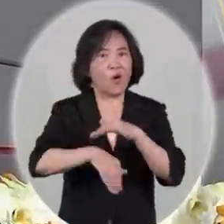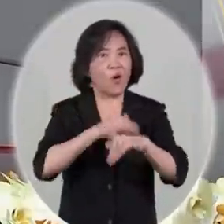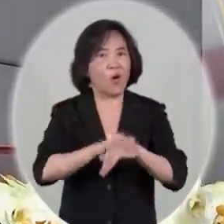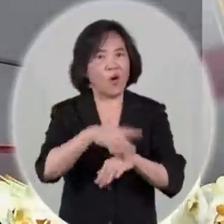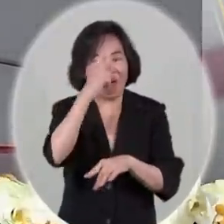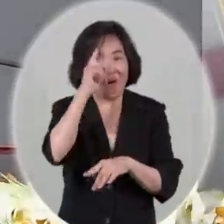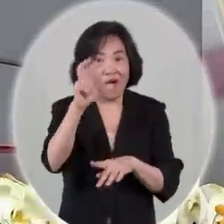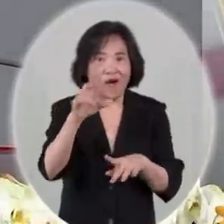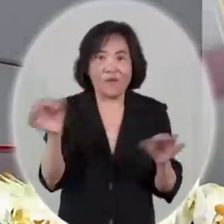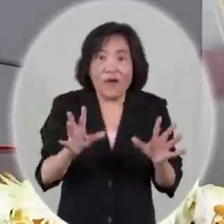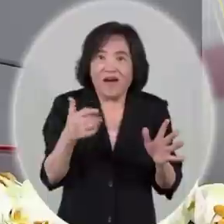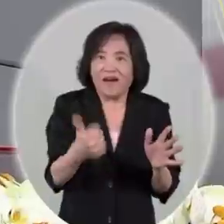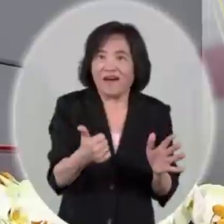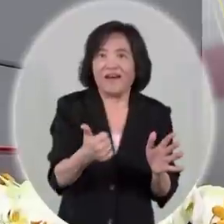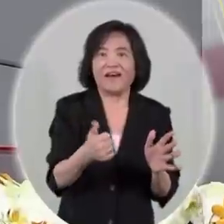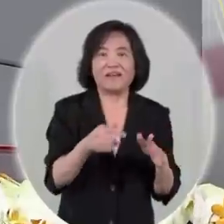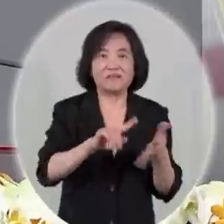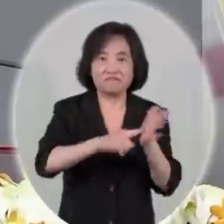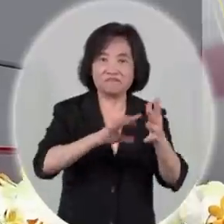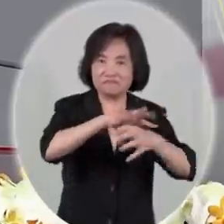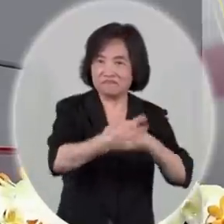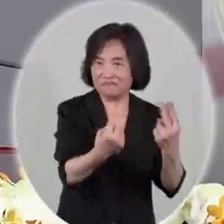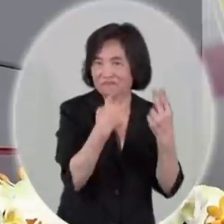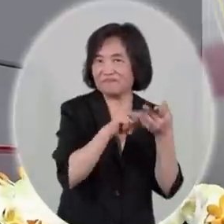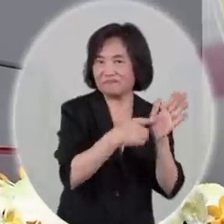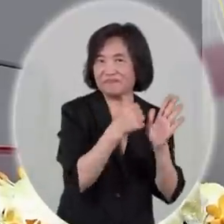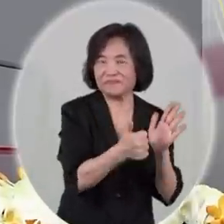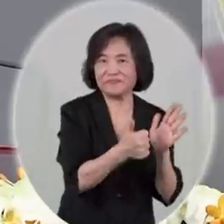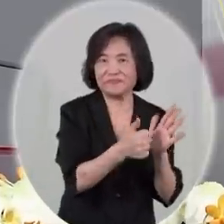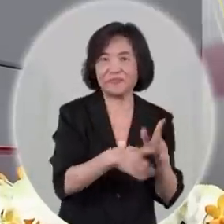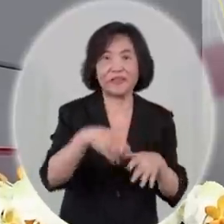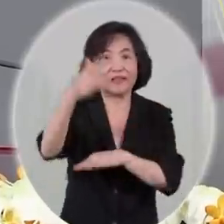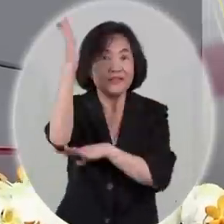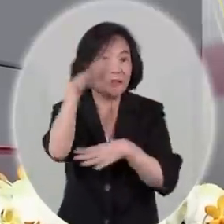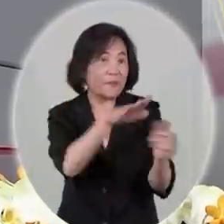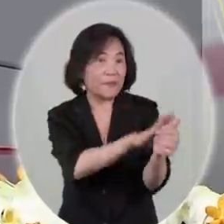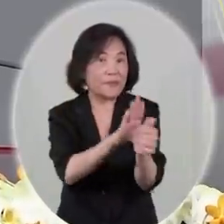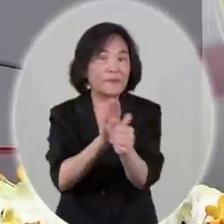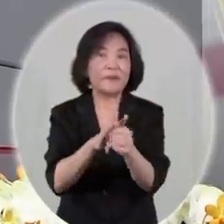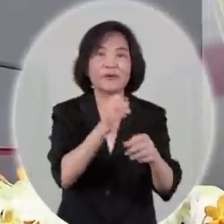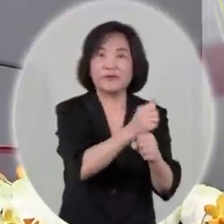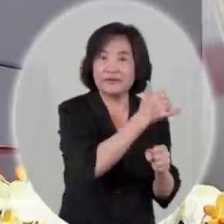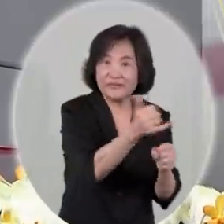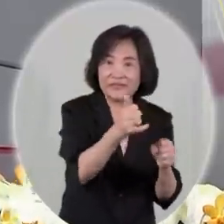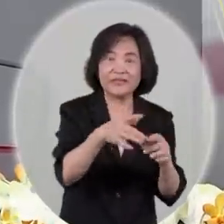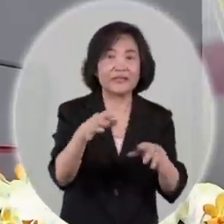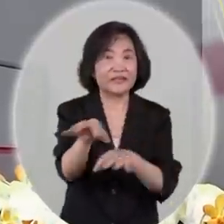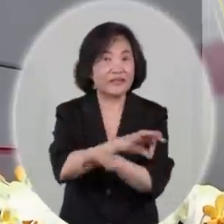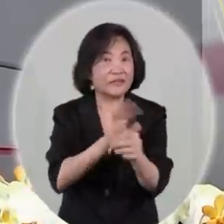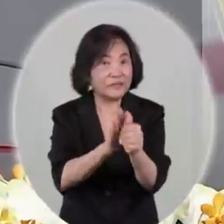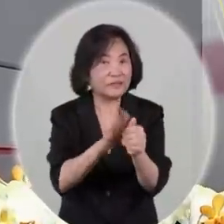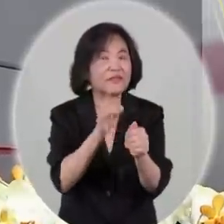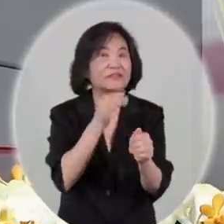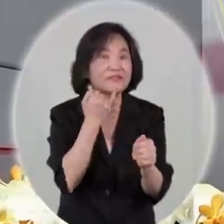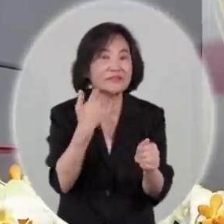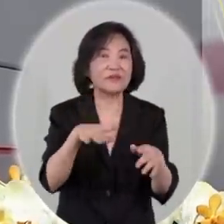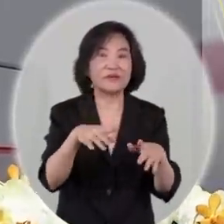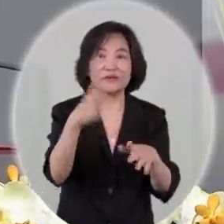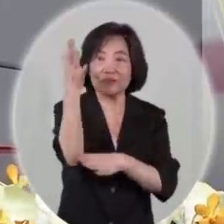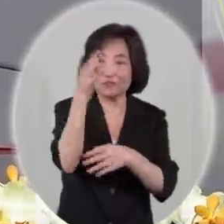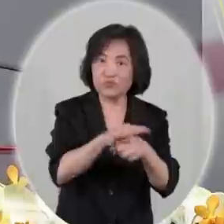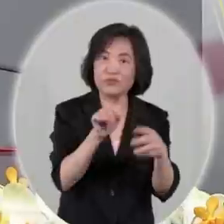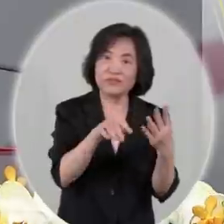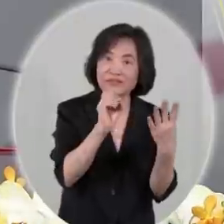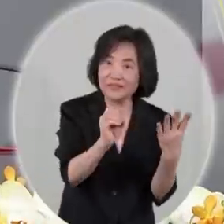球防疫的典范。政府为扶助企业照顾劳工，加码推动纾困4.0及振